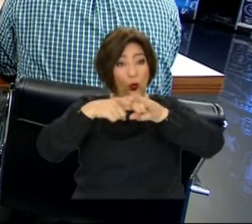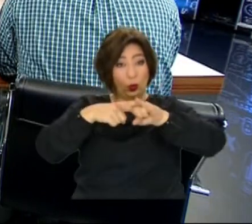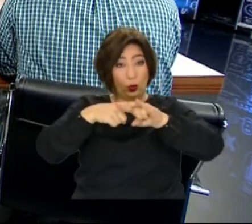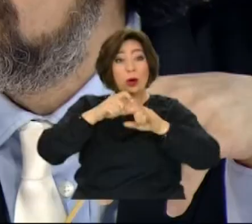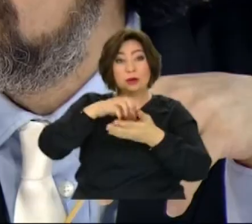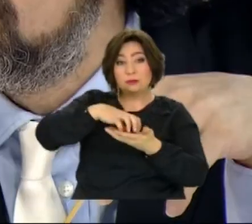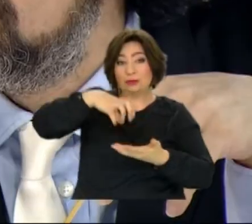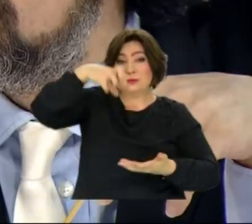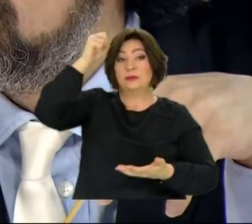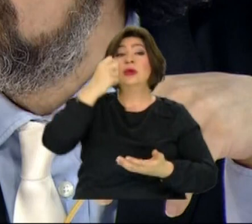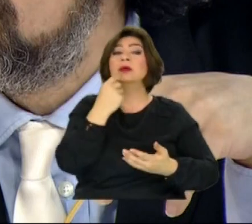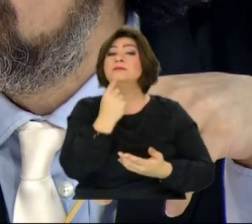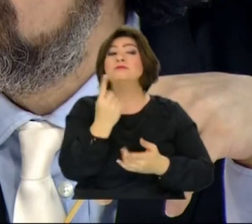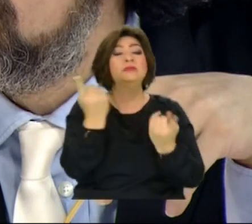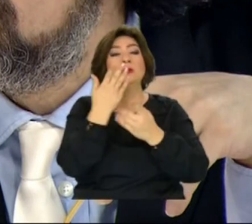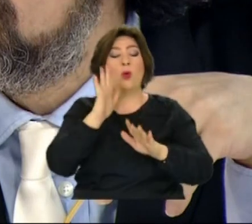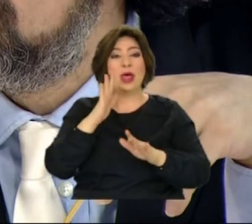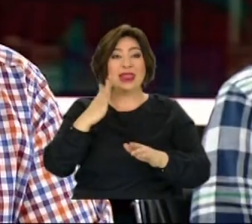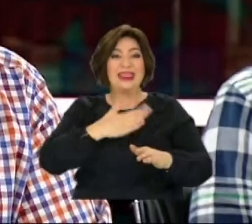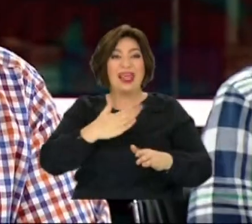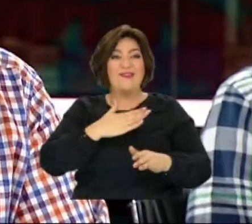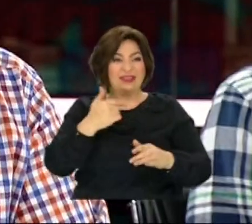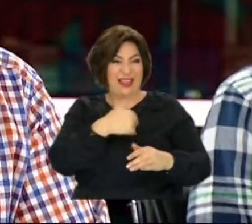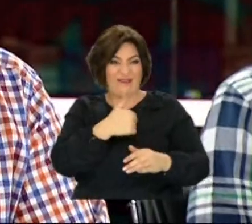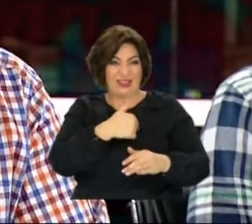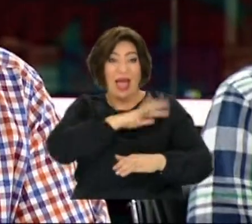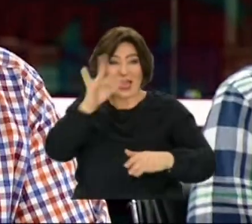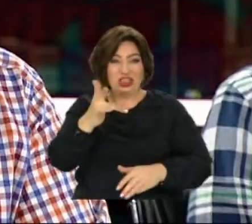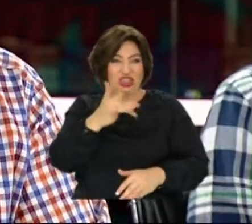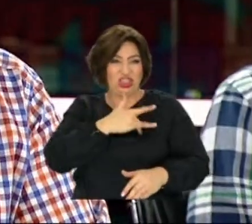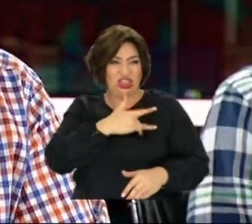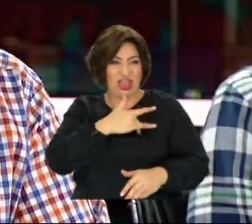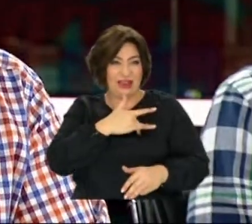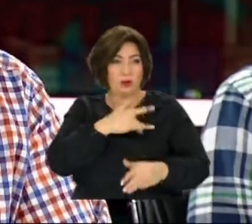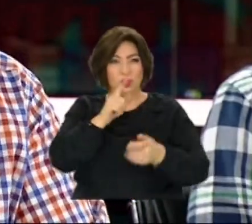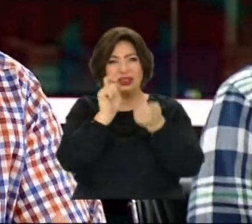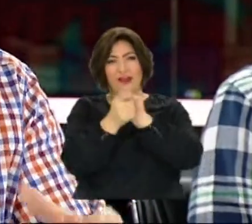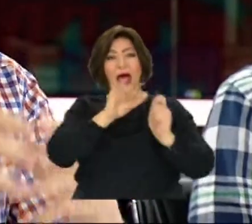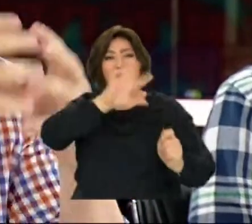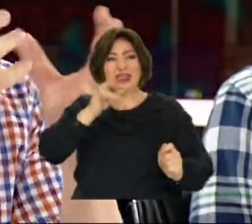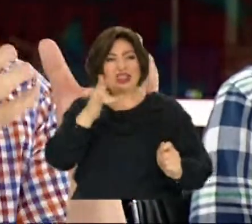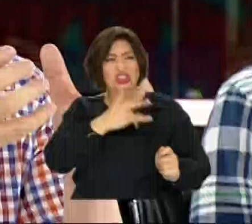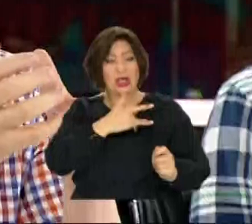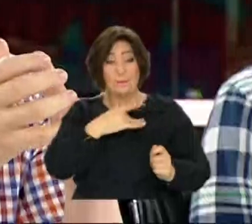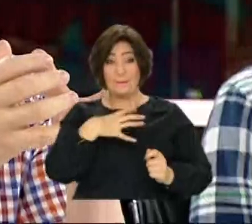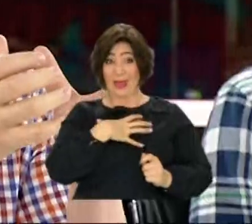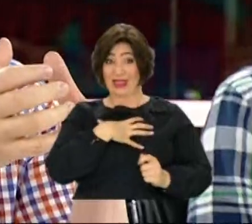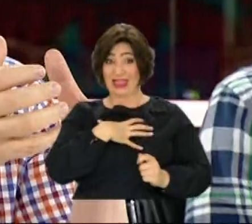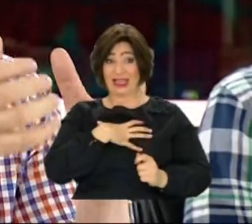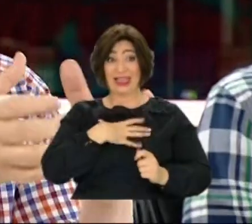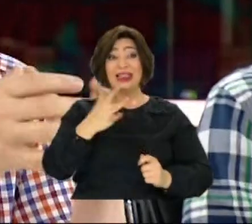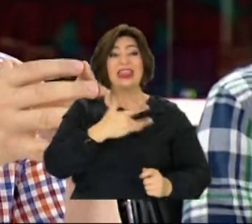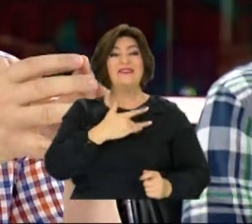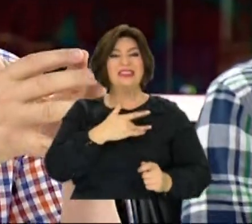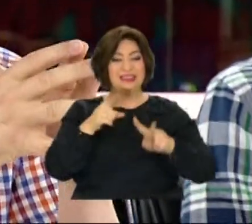sürecinin tarifi diye bir şey yok. Her nefis ölümü tadıcıdır, evet, diye geçiyor. Her can diye onu da çevirebiliriz. Yani Kur'an'da daha çok benlik için geçen kavram nefis.